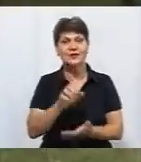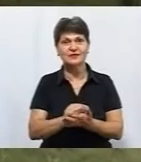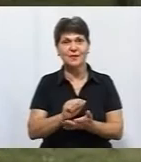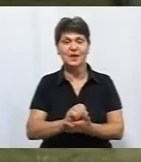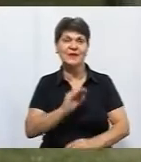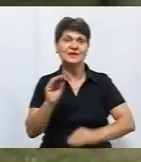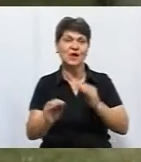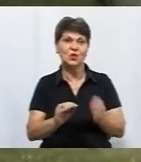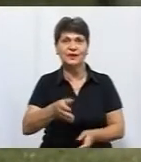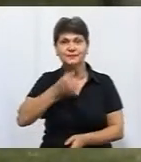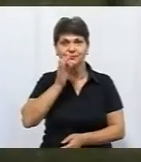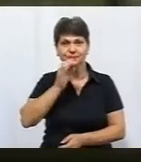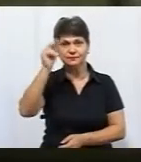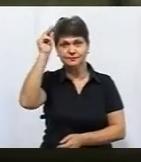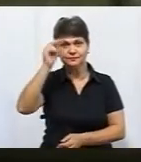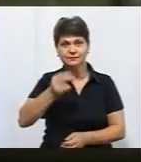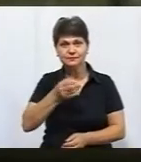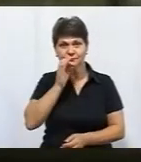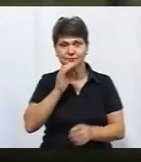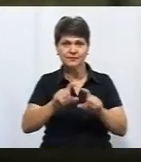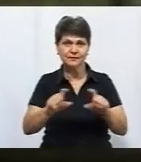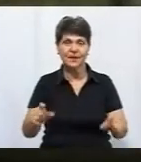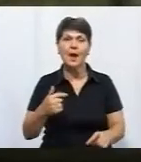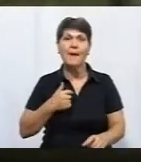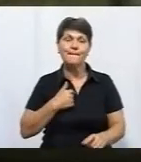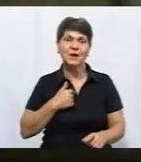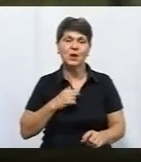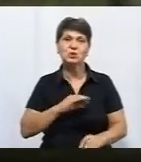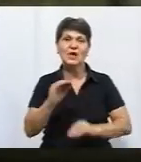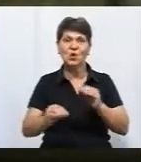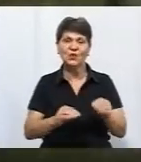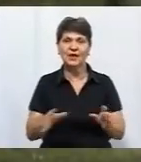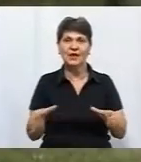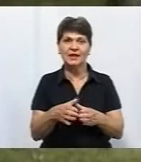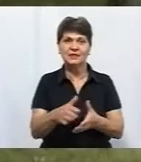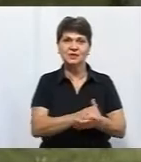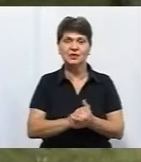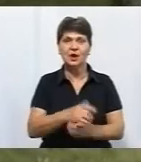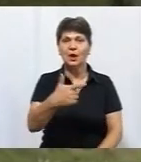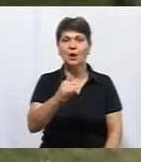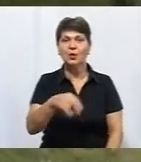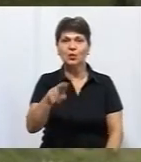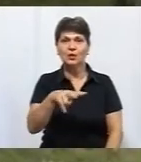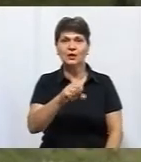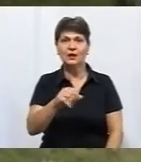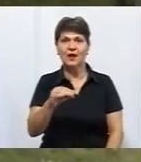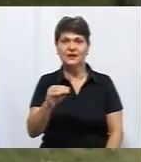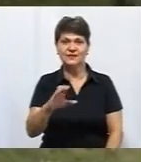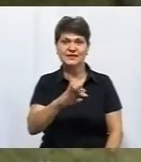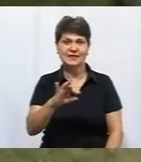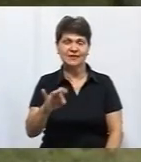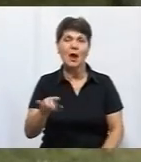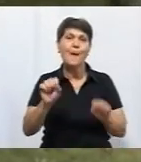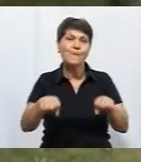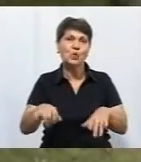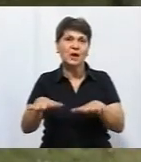поїлок. Ми створили інстаграм-спільноту, вона називається Good Life for Pets. Там в описі самої спільноти ви зможете знайти